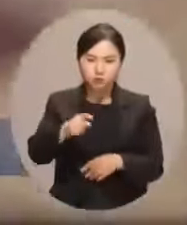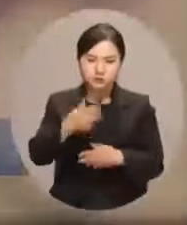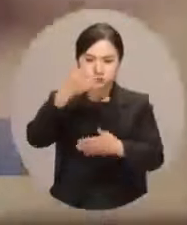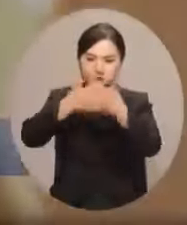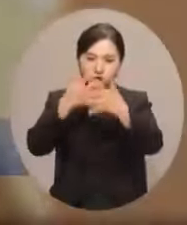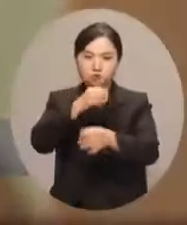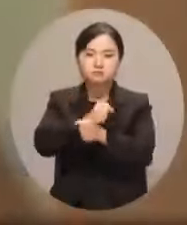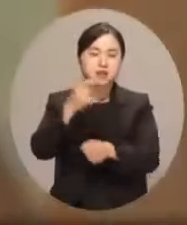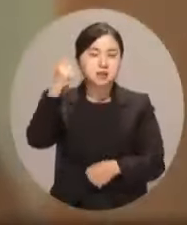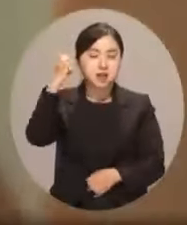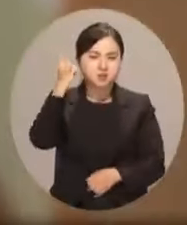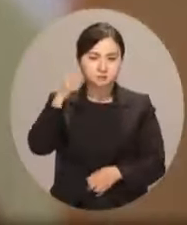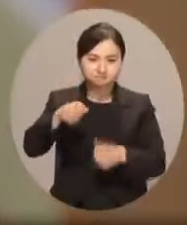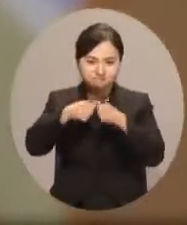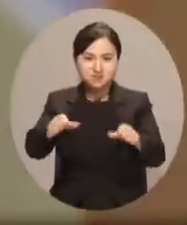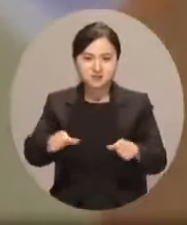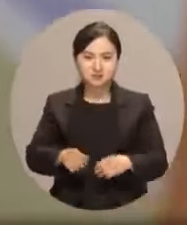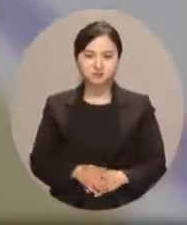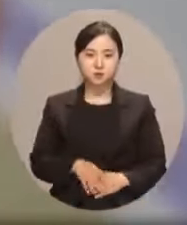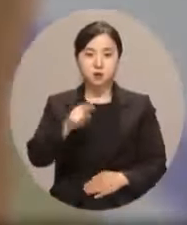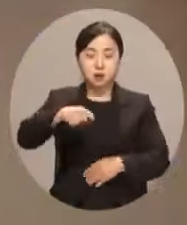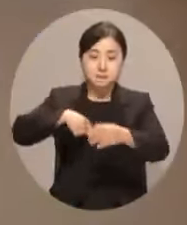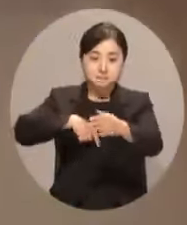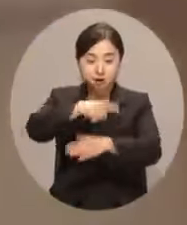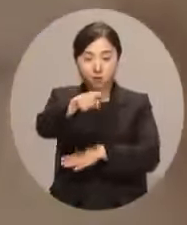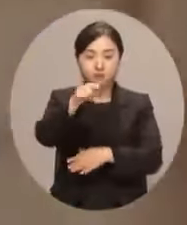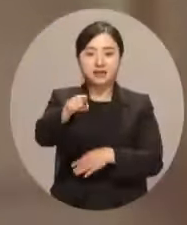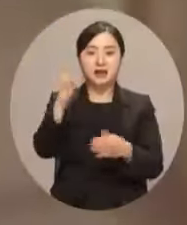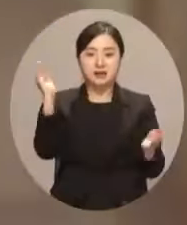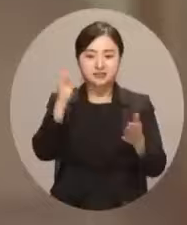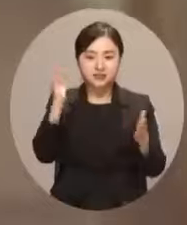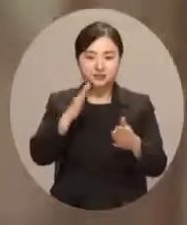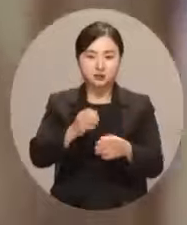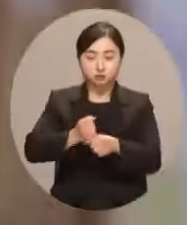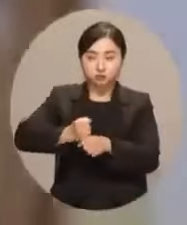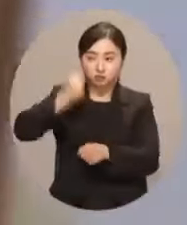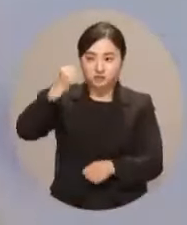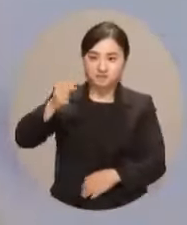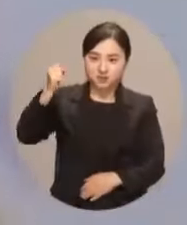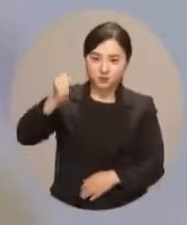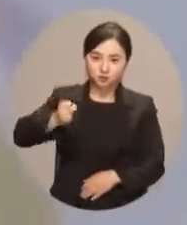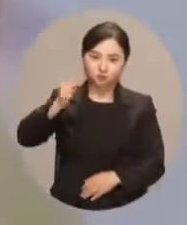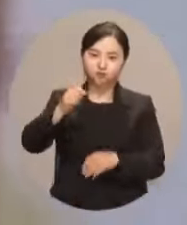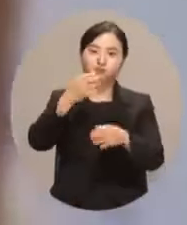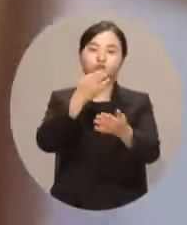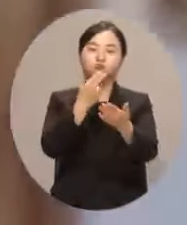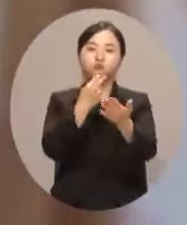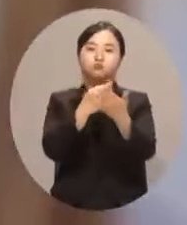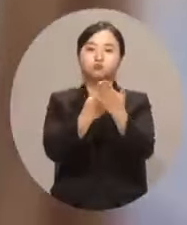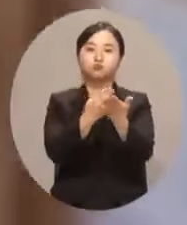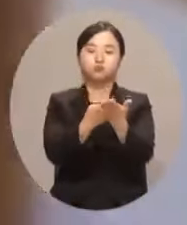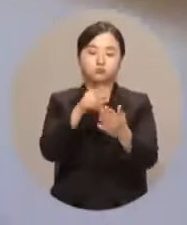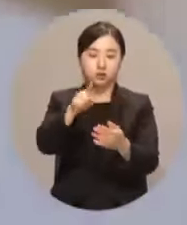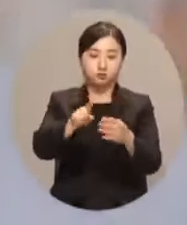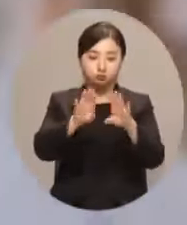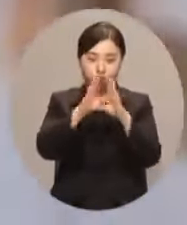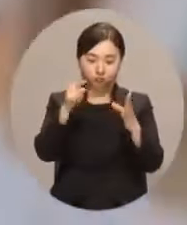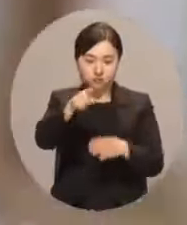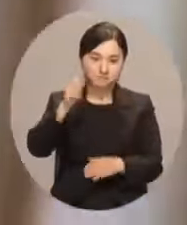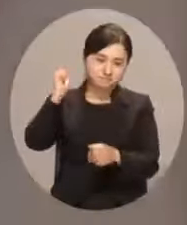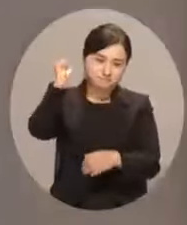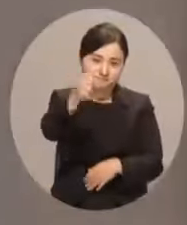깨트려버릴게요. 교실 밖으로 나온 이 학생. 우산을 들더니 교실 출입문을 향해 힘껏 내리치기도